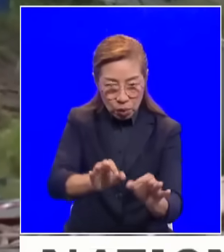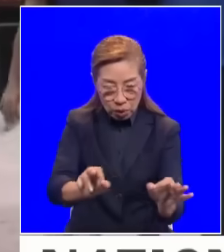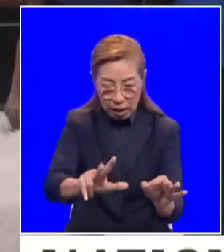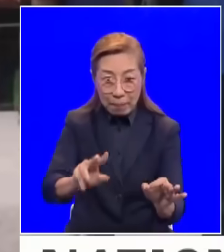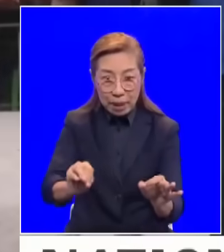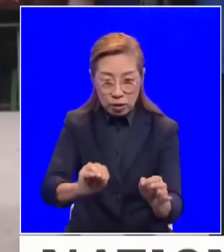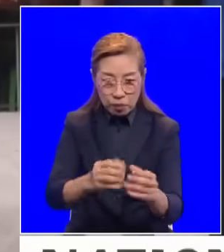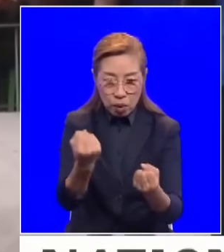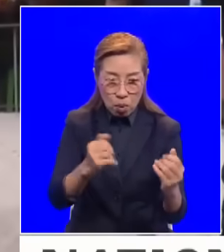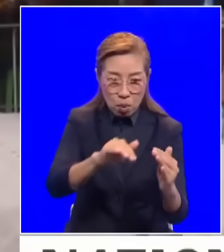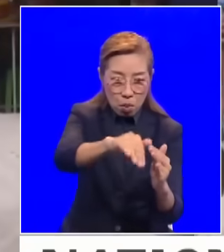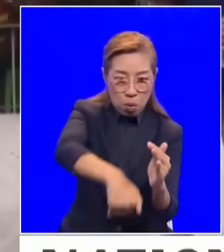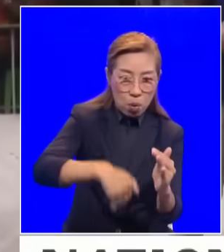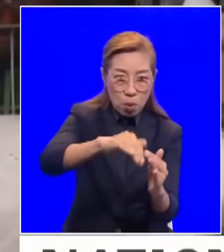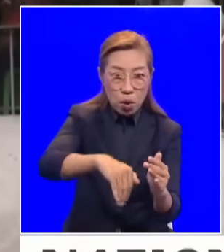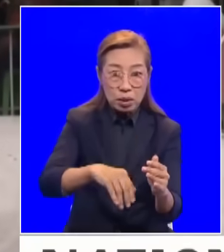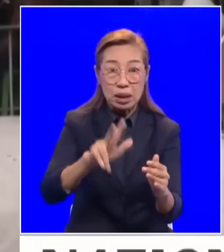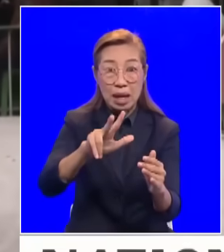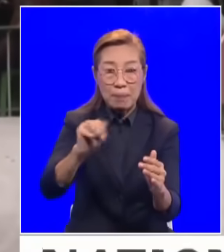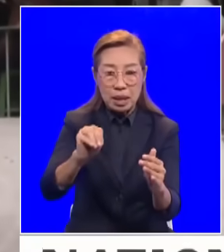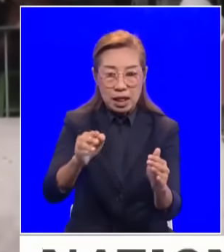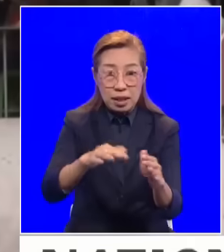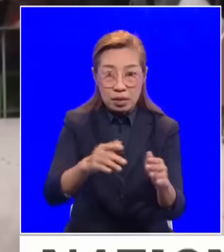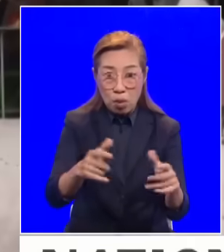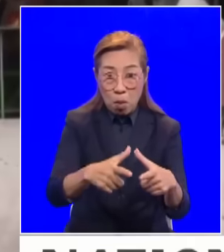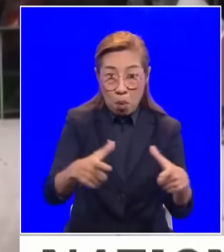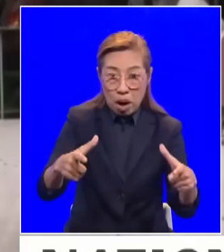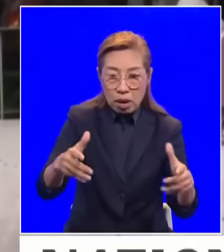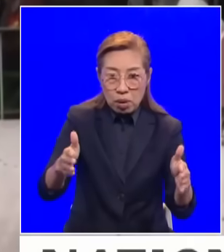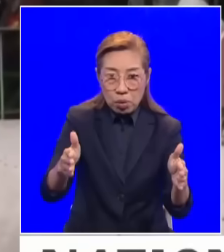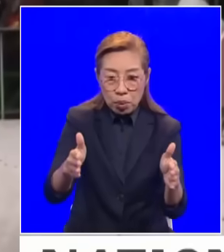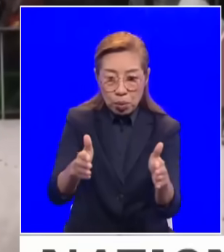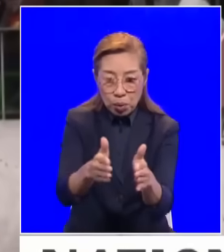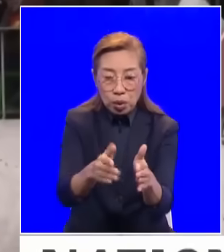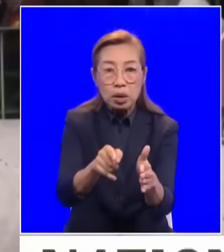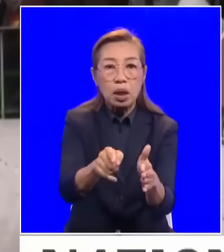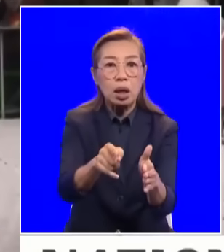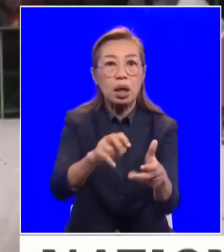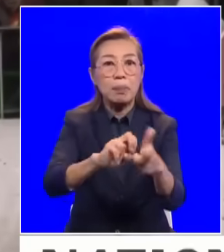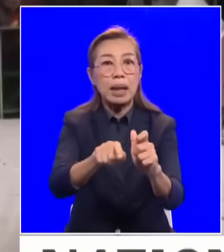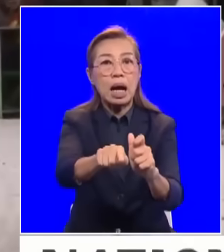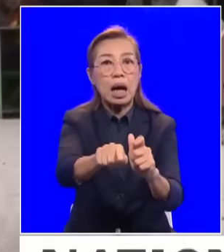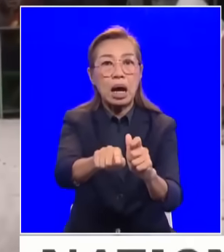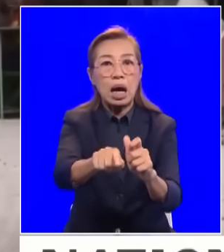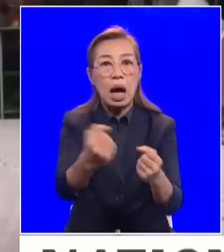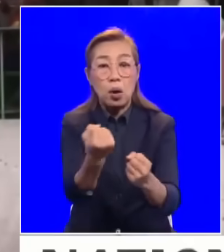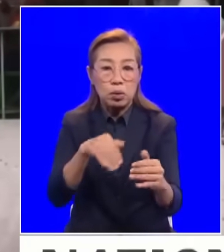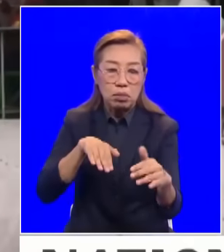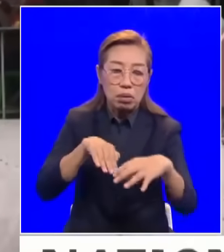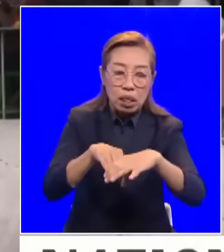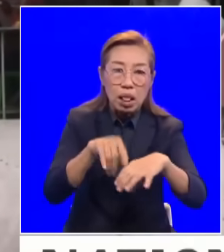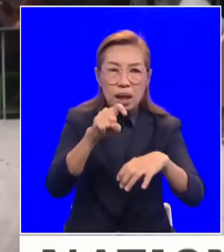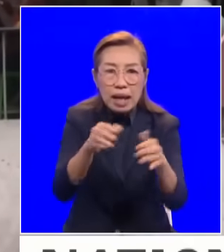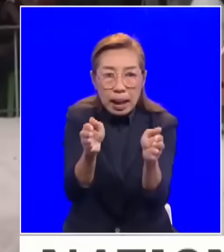ต้องลดความกว้างให้เหลือแค่เมตรเดียวเพราะว่าถ้าลดขนาดลงมันก็จะมีอุปสรรคอีกว่าไม่สามารถนำรถแบ็คโฮเข้าไปตักดินออกมา